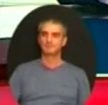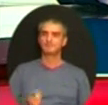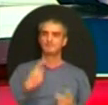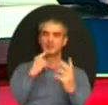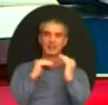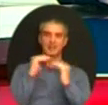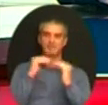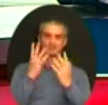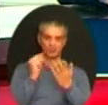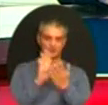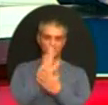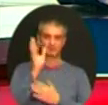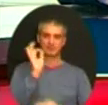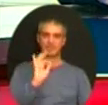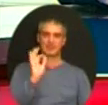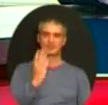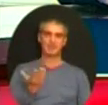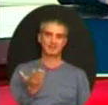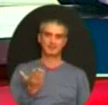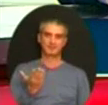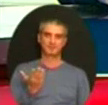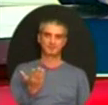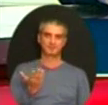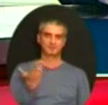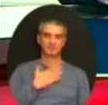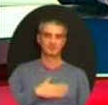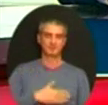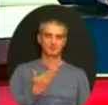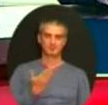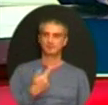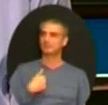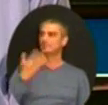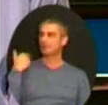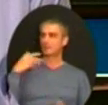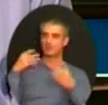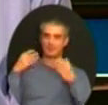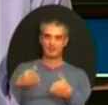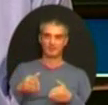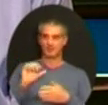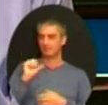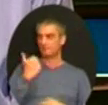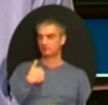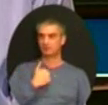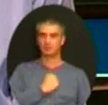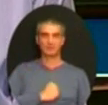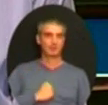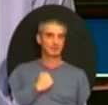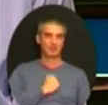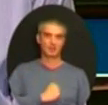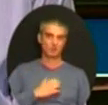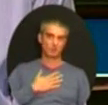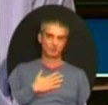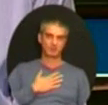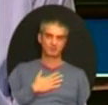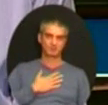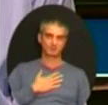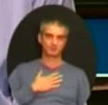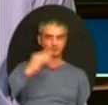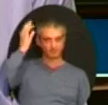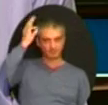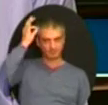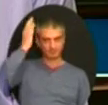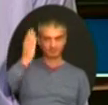66. זה הפרש של 12. מה הם רוצים? אנחנו היינו בלוויה, קודם כל תנחומינו